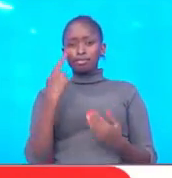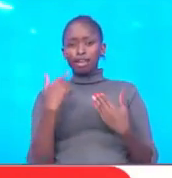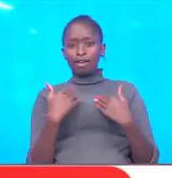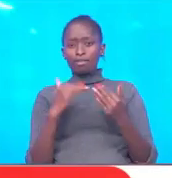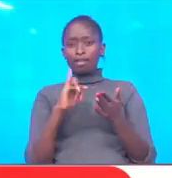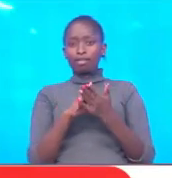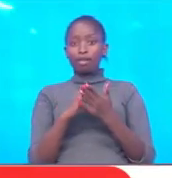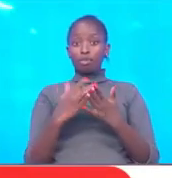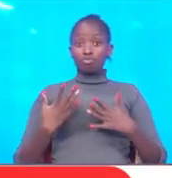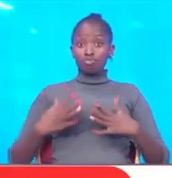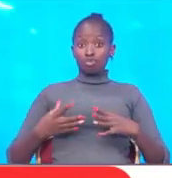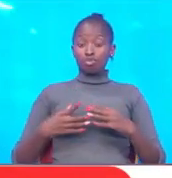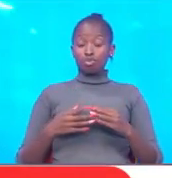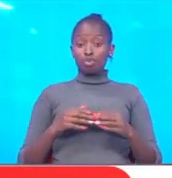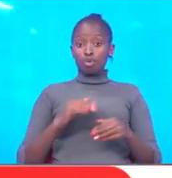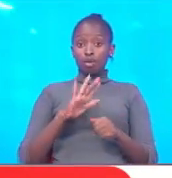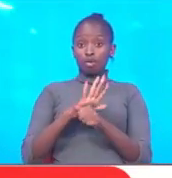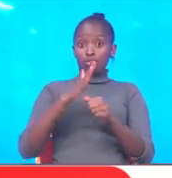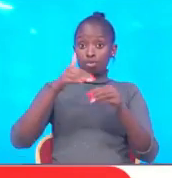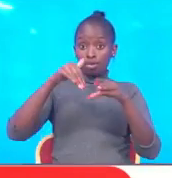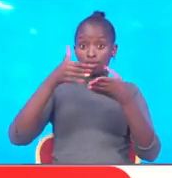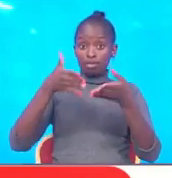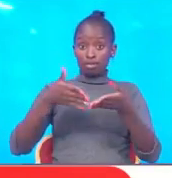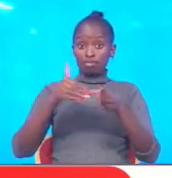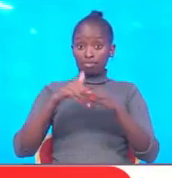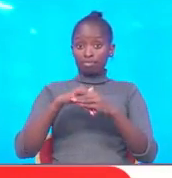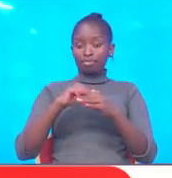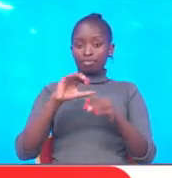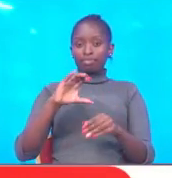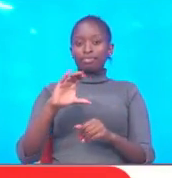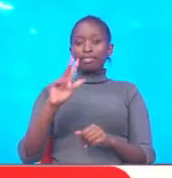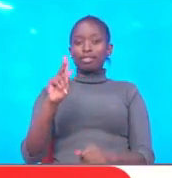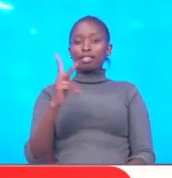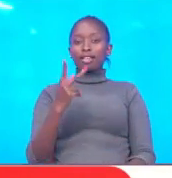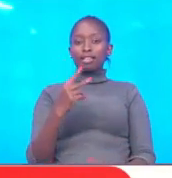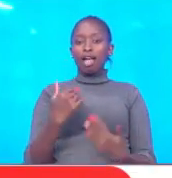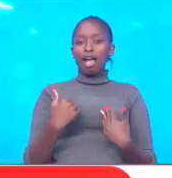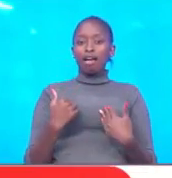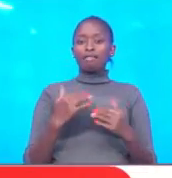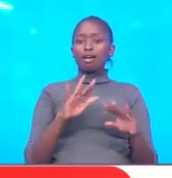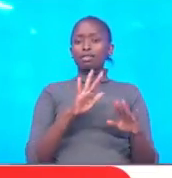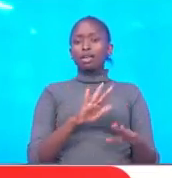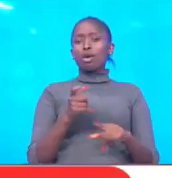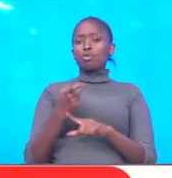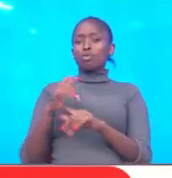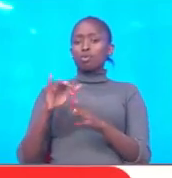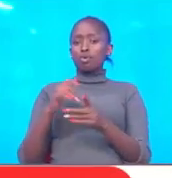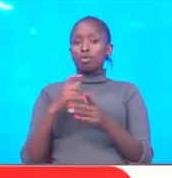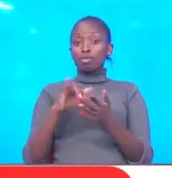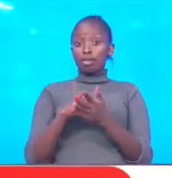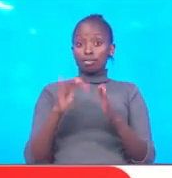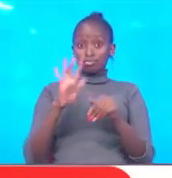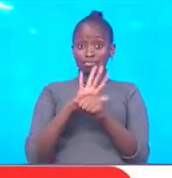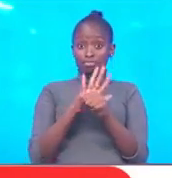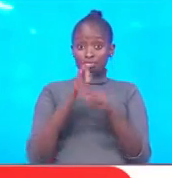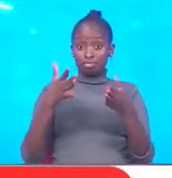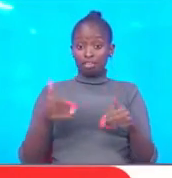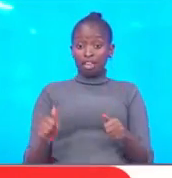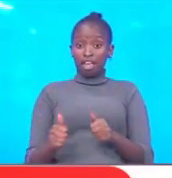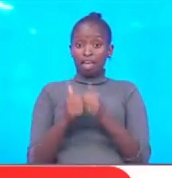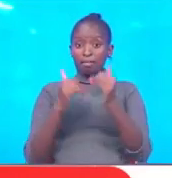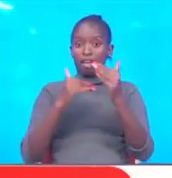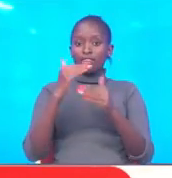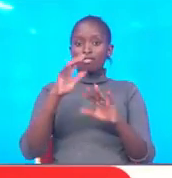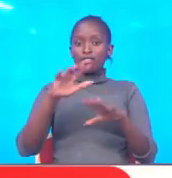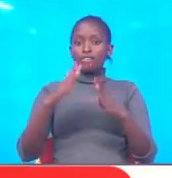Kenya wanakabiliwa na uhaba mkubwa wa chakula na hivyo kuhitaji usaidizi wa kibinadamu. Haya yanajiri huku wakulima